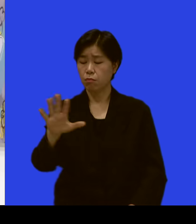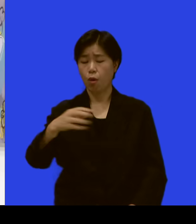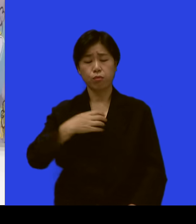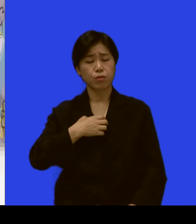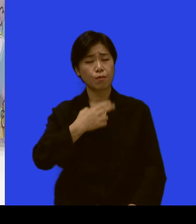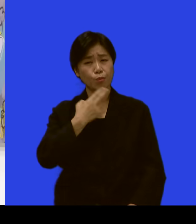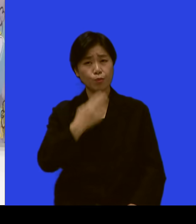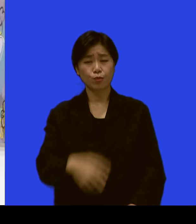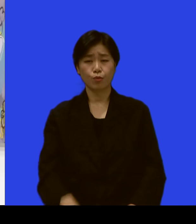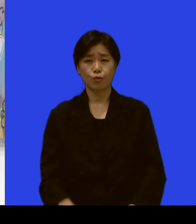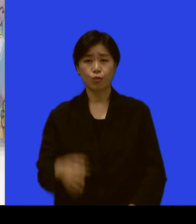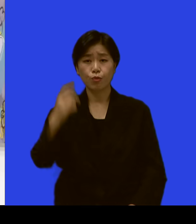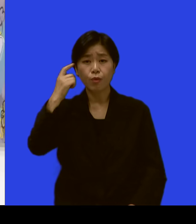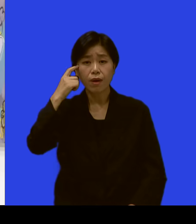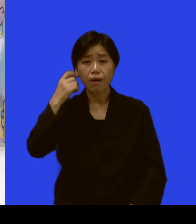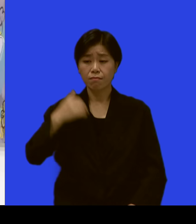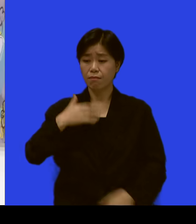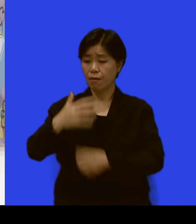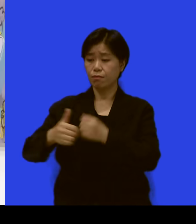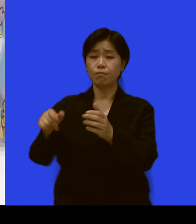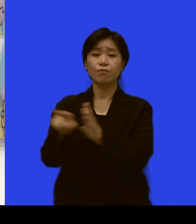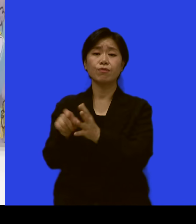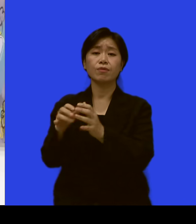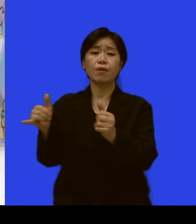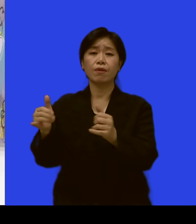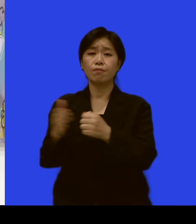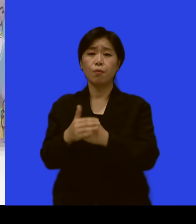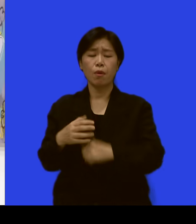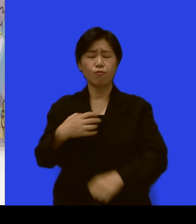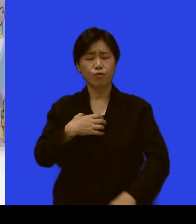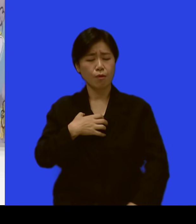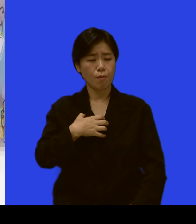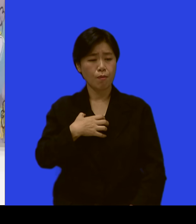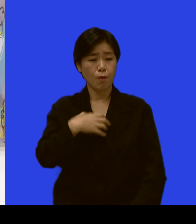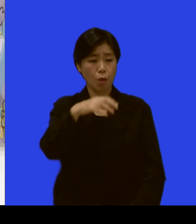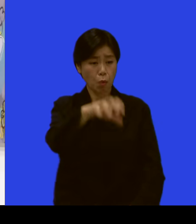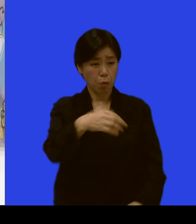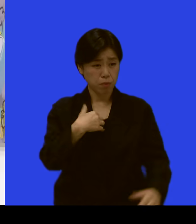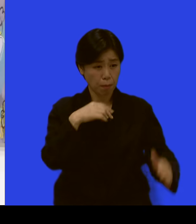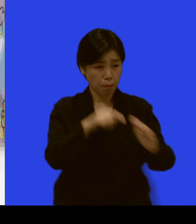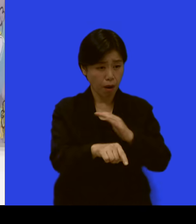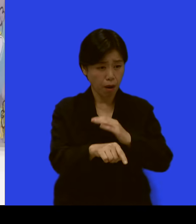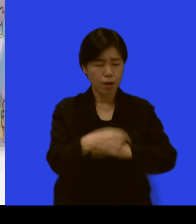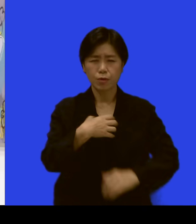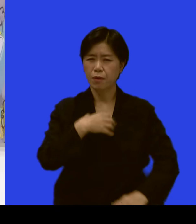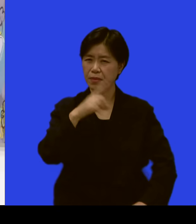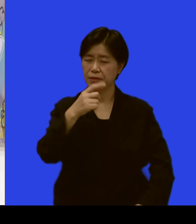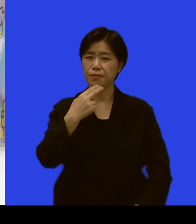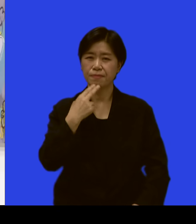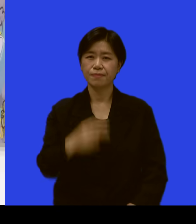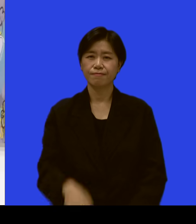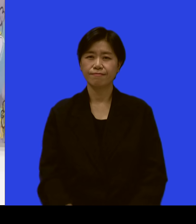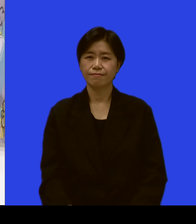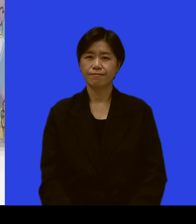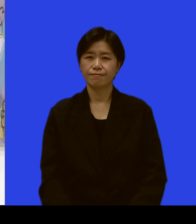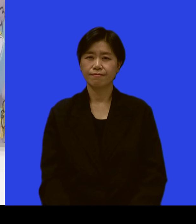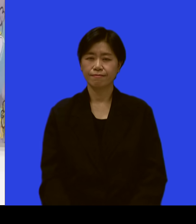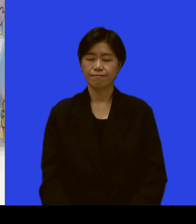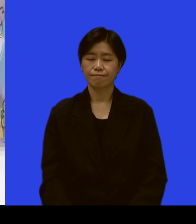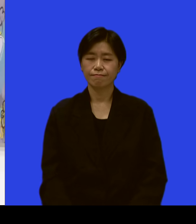위험해요. 예수님 믿는 사람인데 그런 마음으로 저도 열심히 들어가서 만나고 또